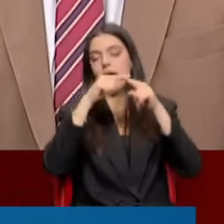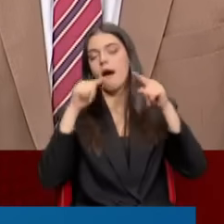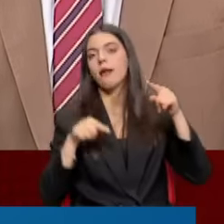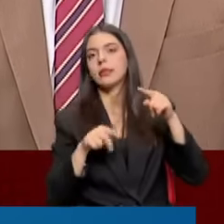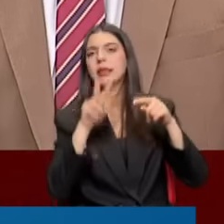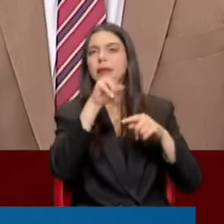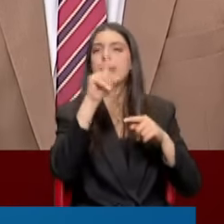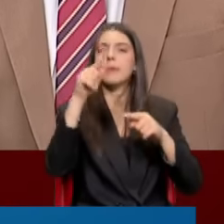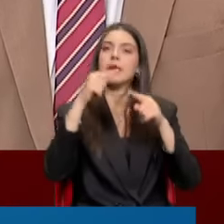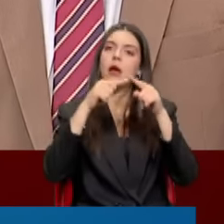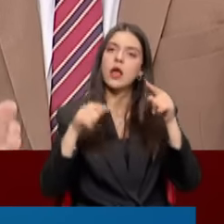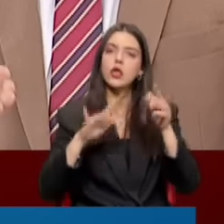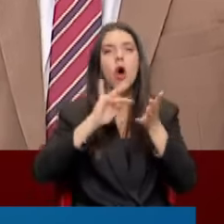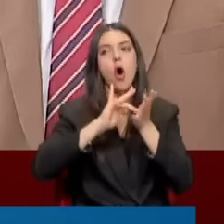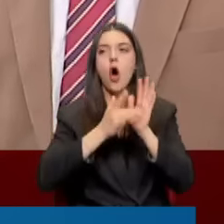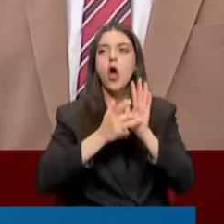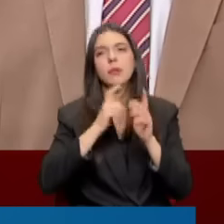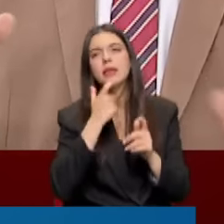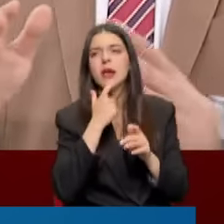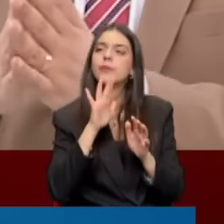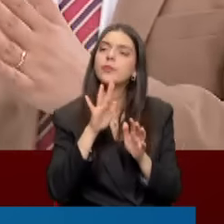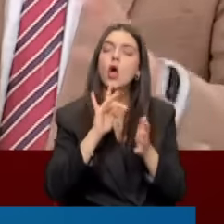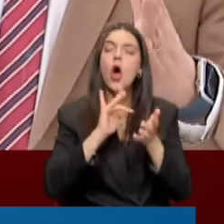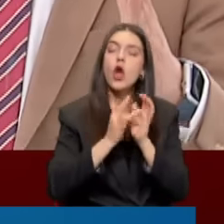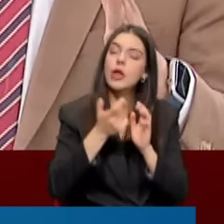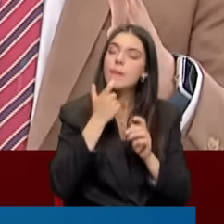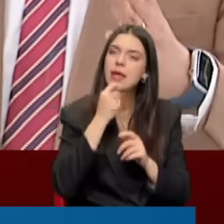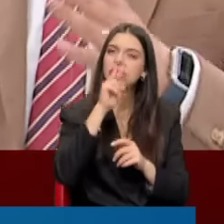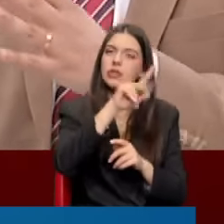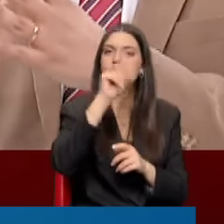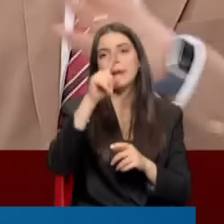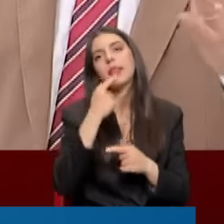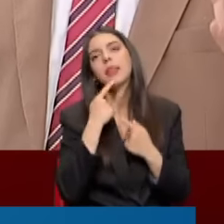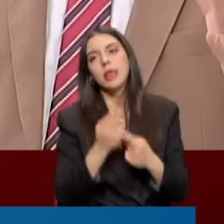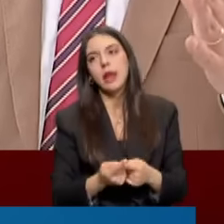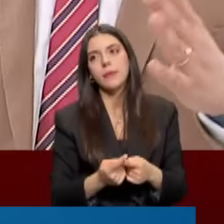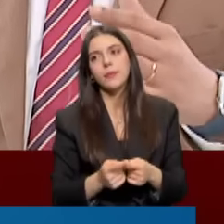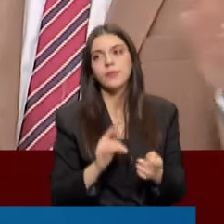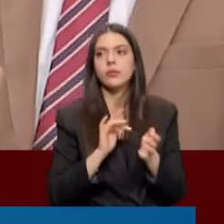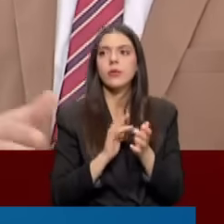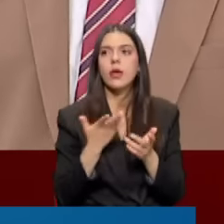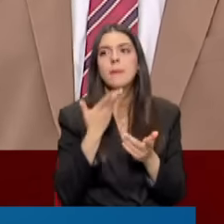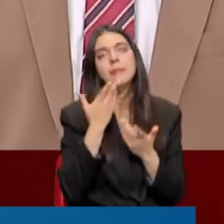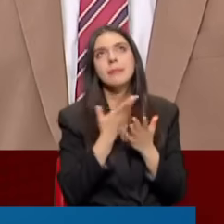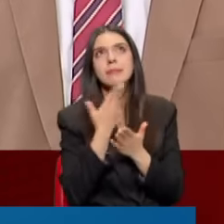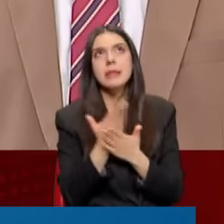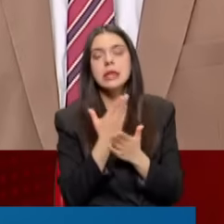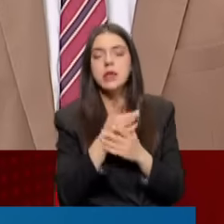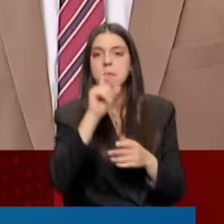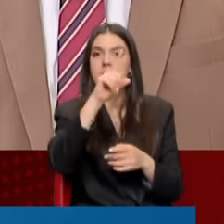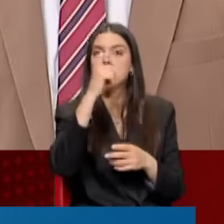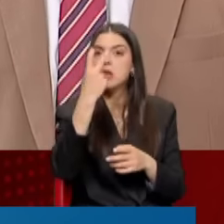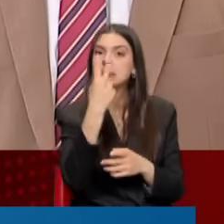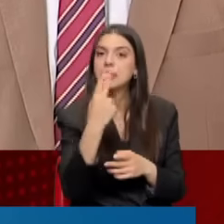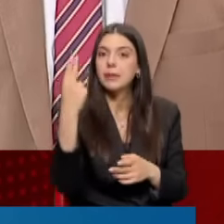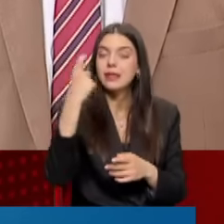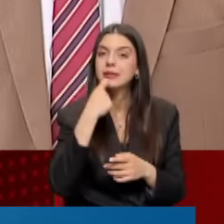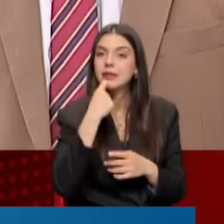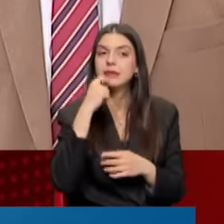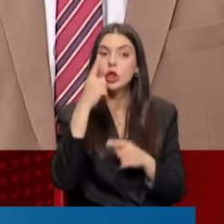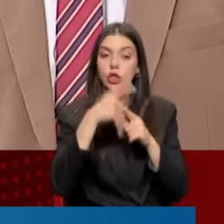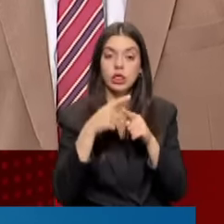21'in altındaydı ortalama yaş şöyle ortalama yaş 21 diyelim Evet ortalama yaş 2 mesela 1927'de ilk nüfus sayımı